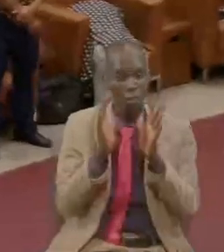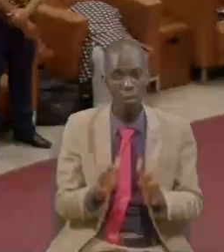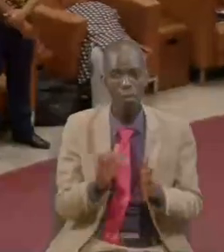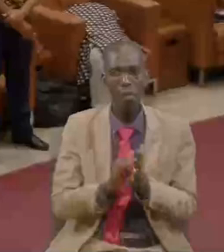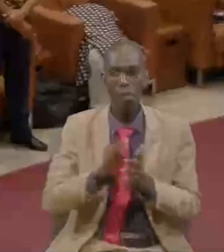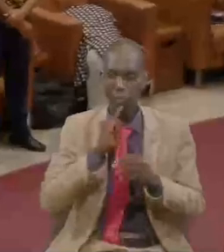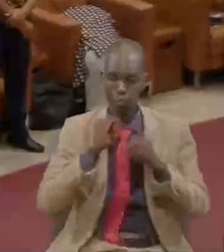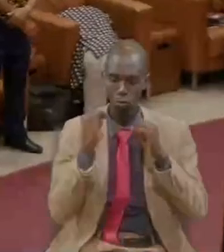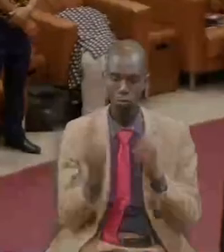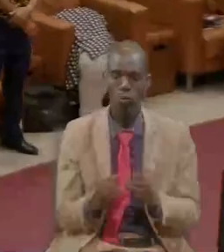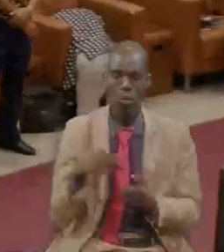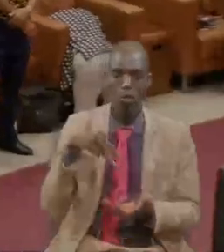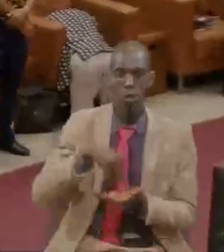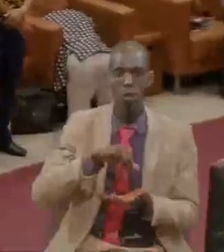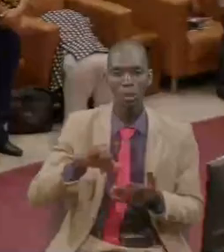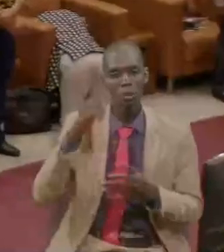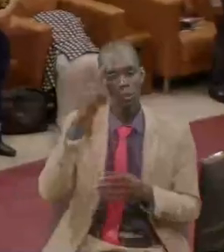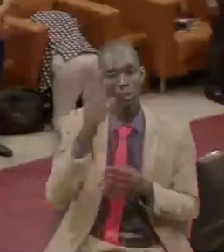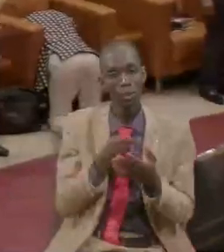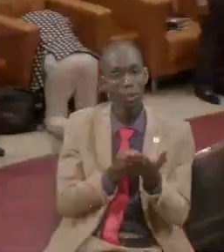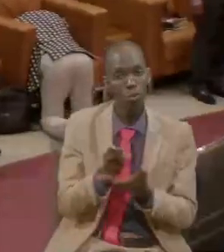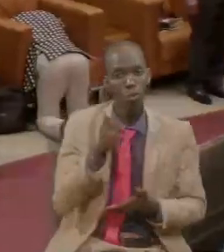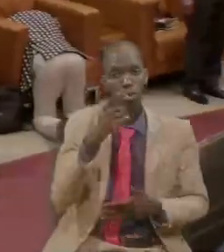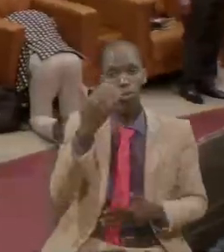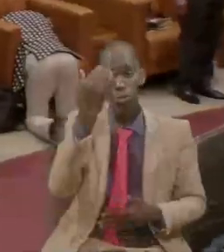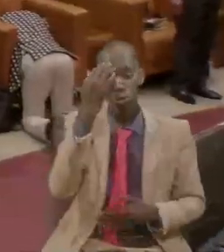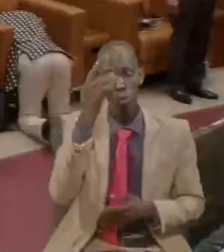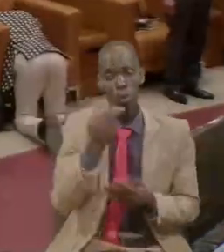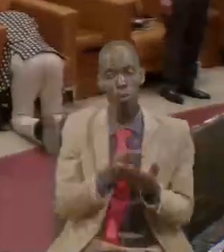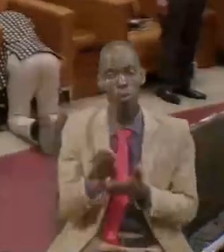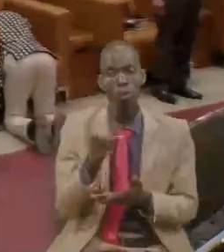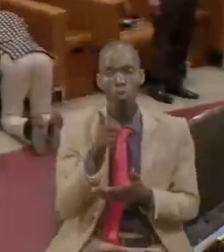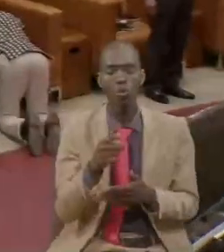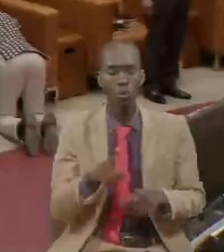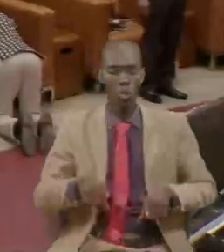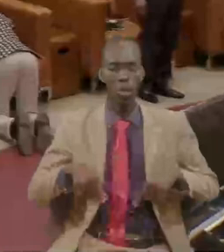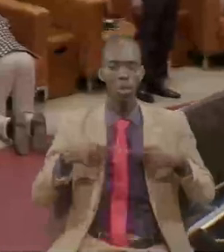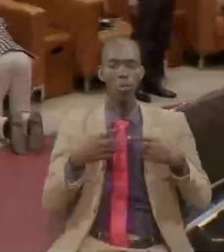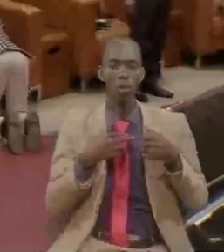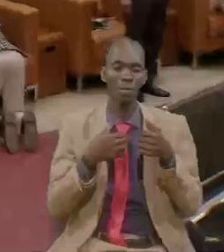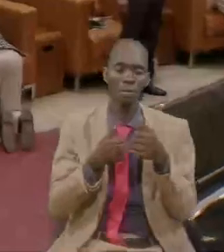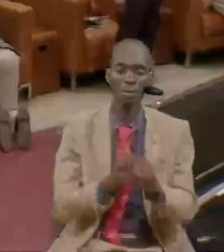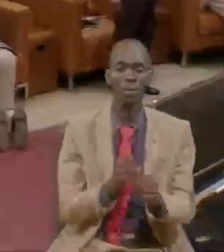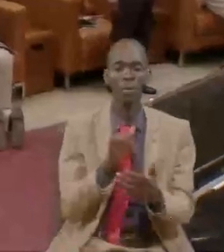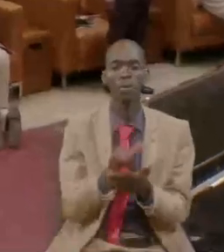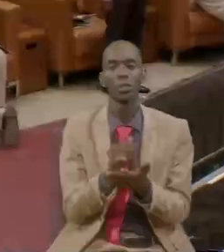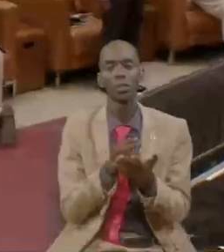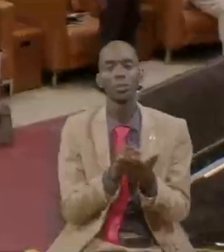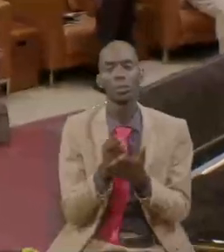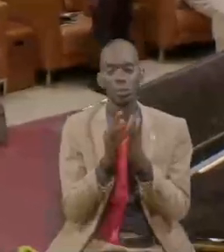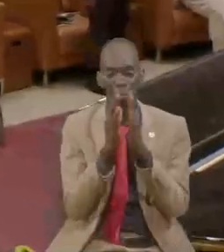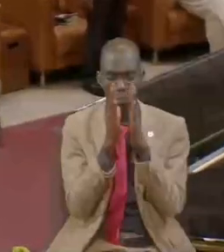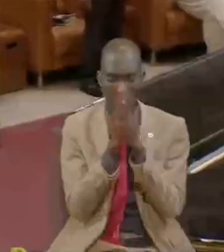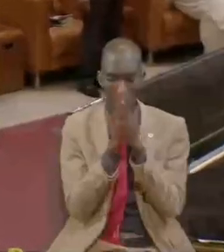stable dans les choses du Seigneur, tu connais la vérité et tu vis et tu marches dans cette